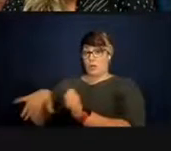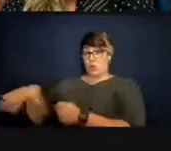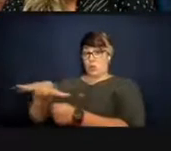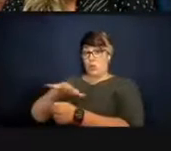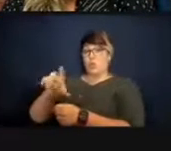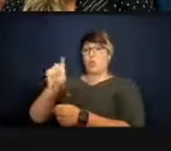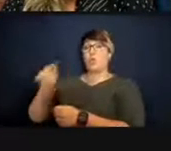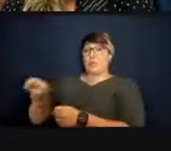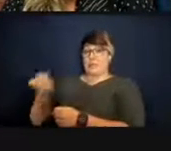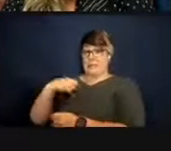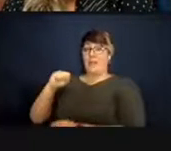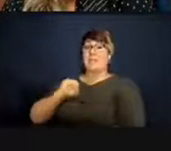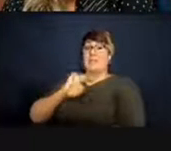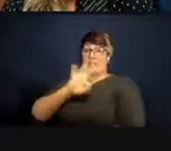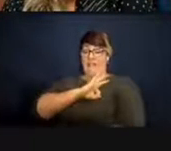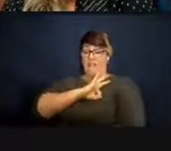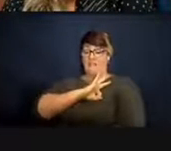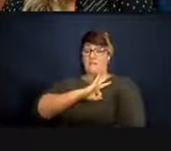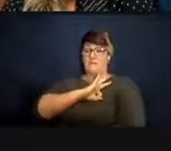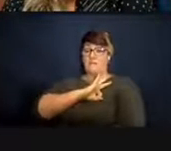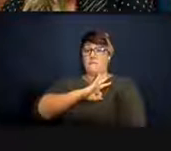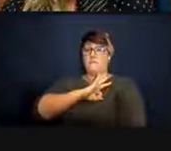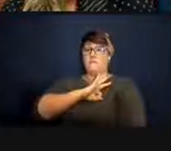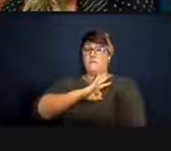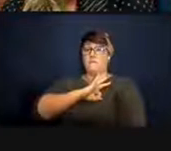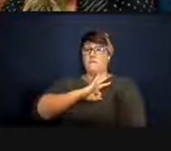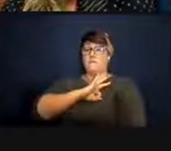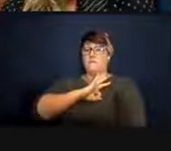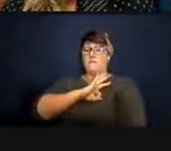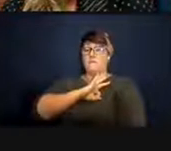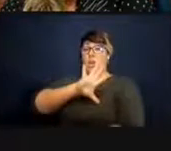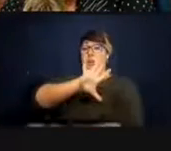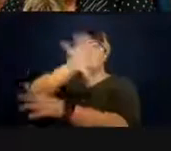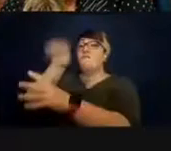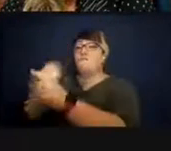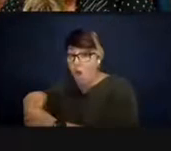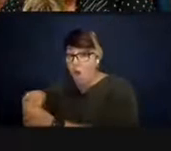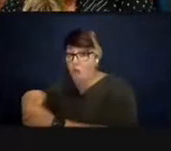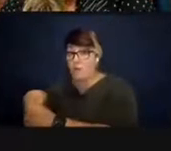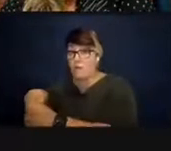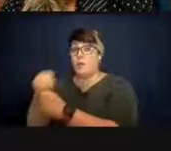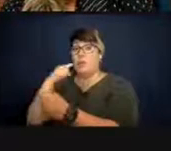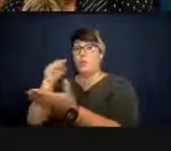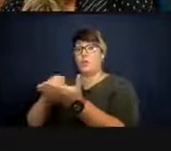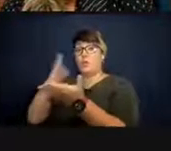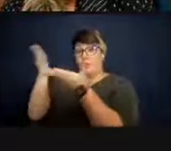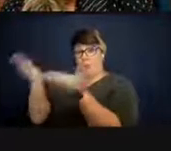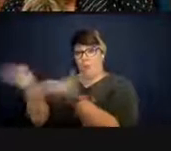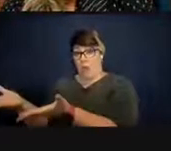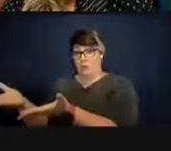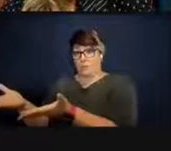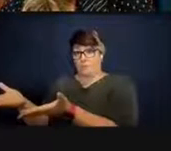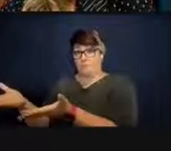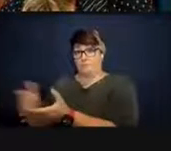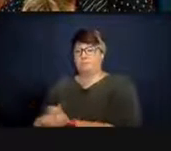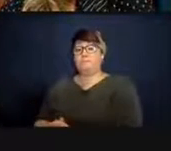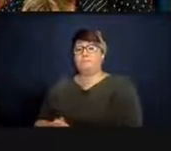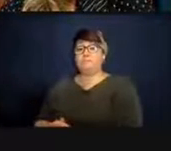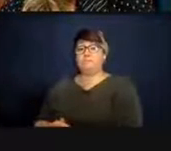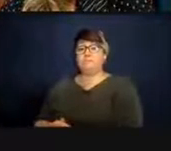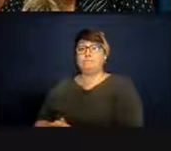يجب أن يكون لدينا موظفون مكرسون للطلاب المتواجدون